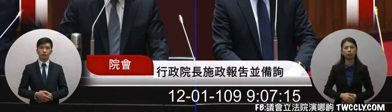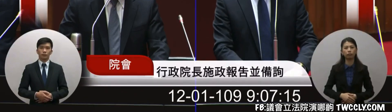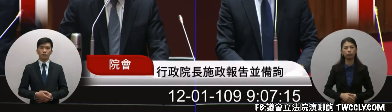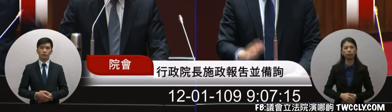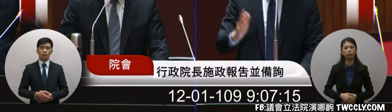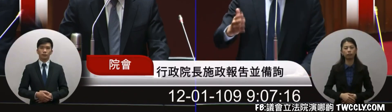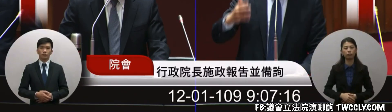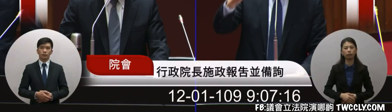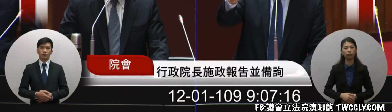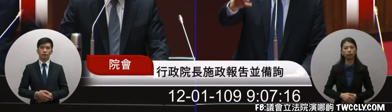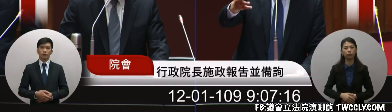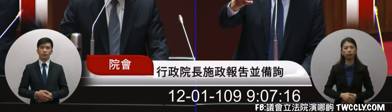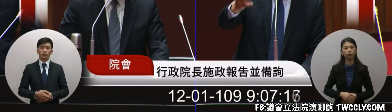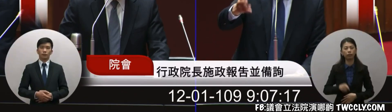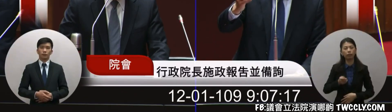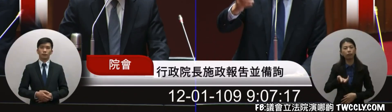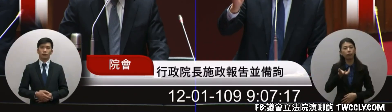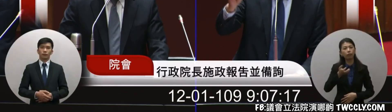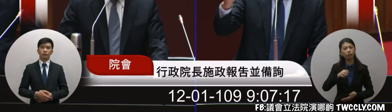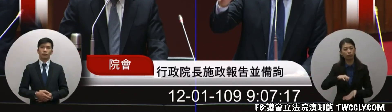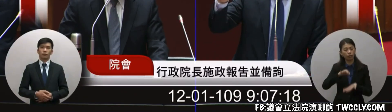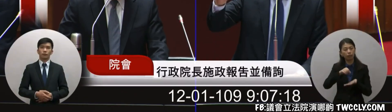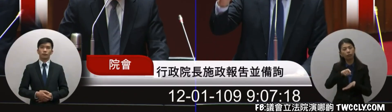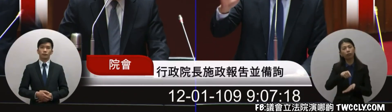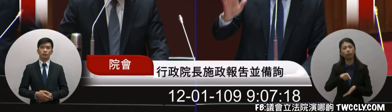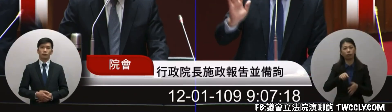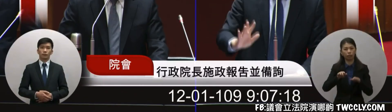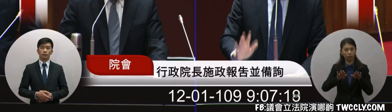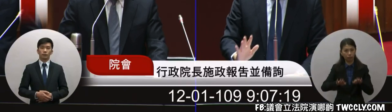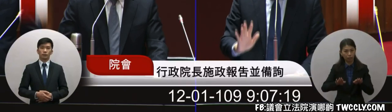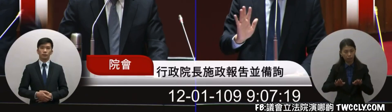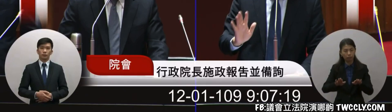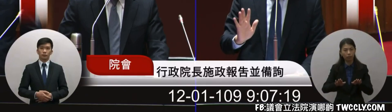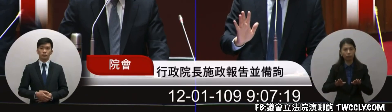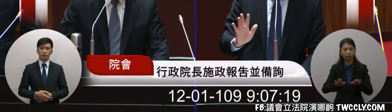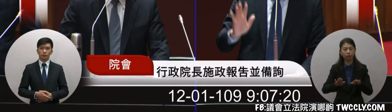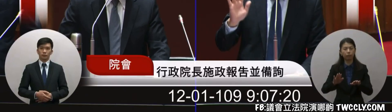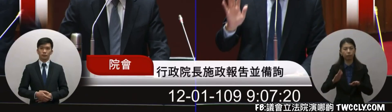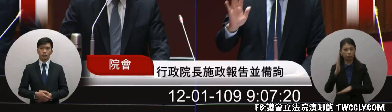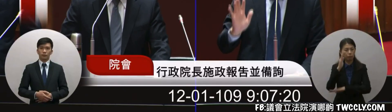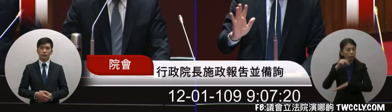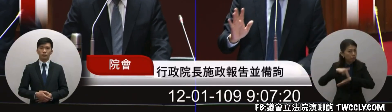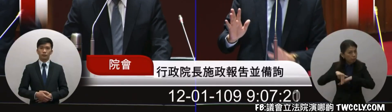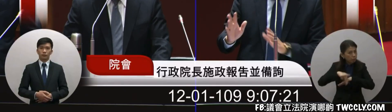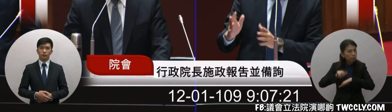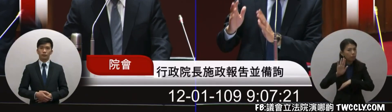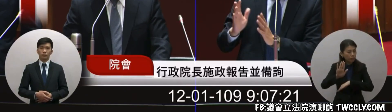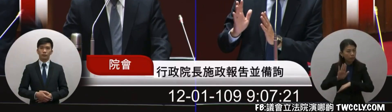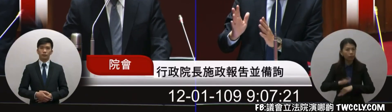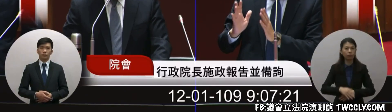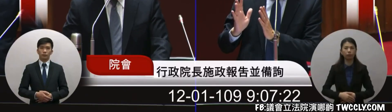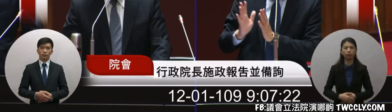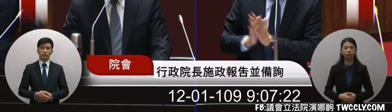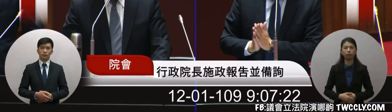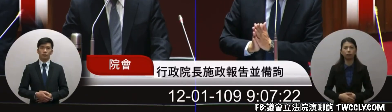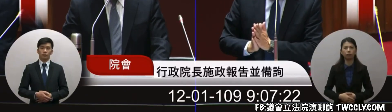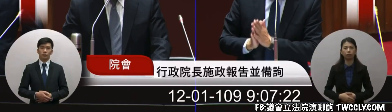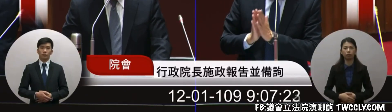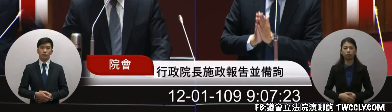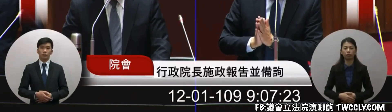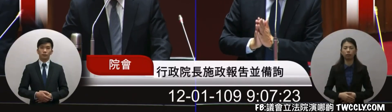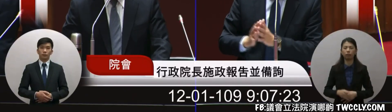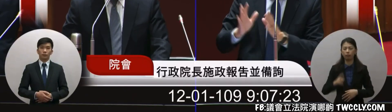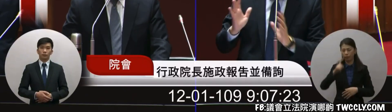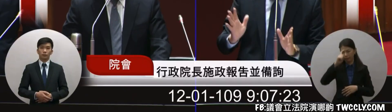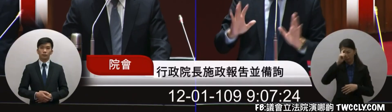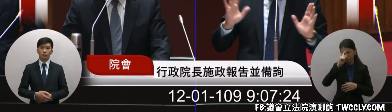些做法刚才其实院长你也讲了，你们现在目前的做法哈，就是在做法上你们现在也从源头想要